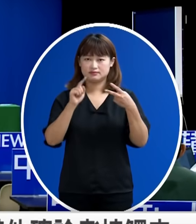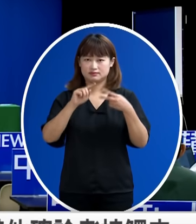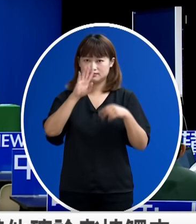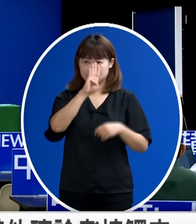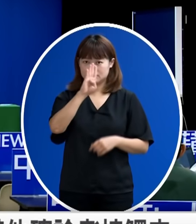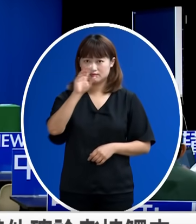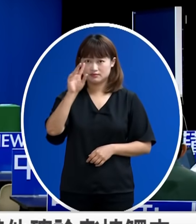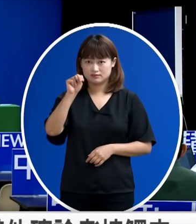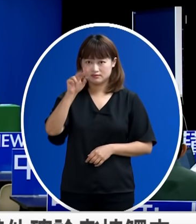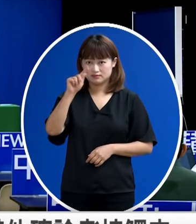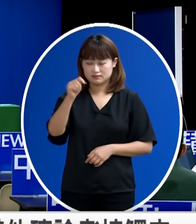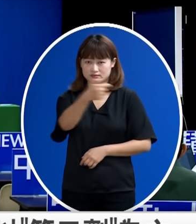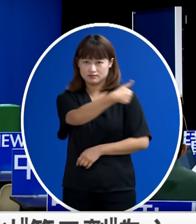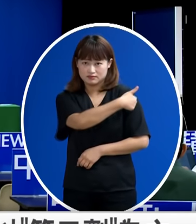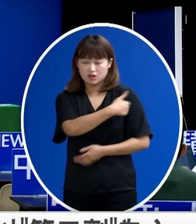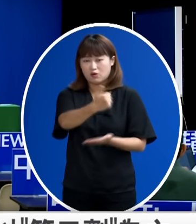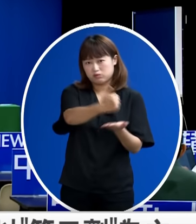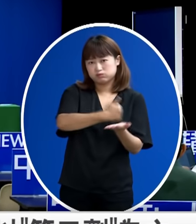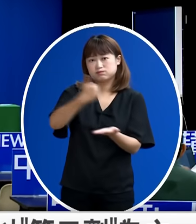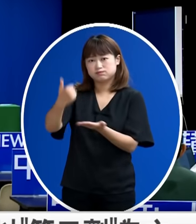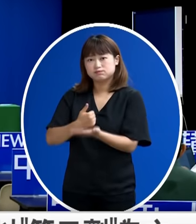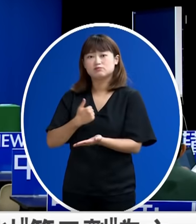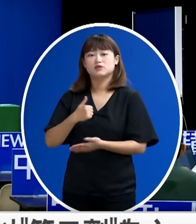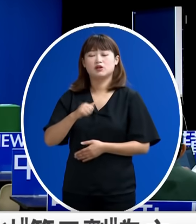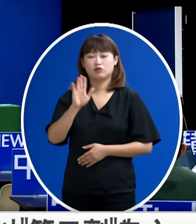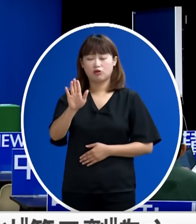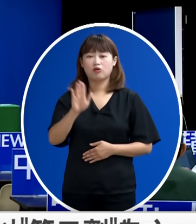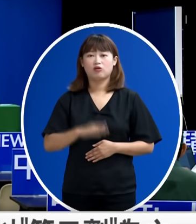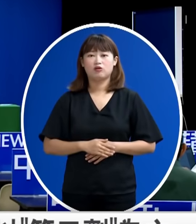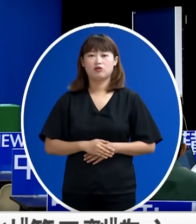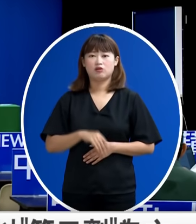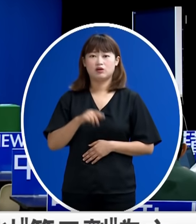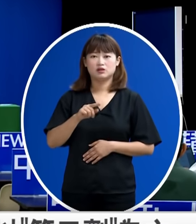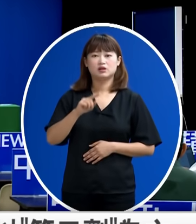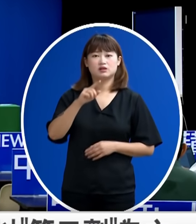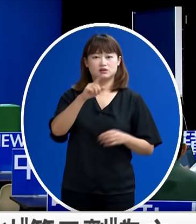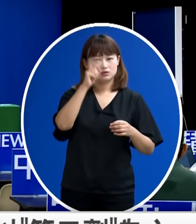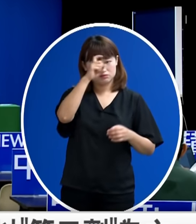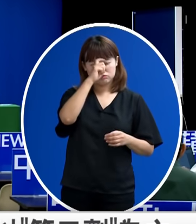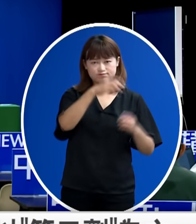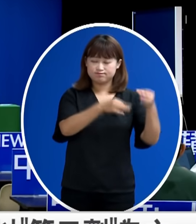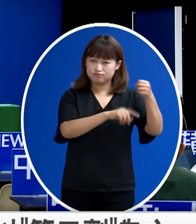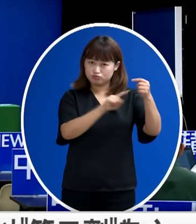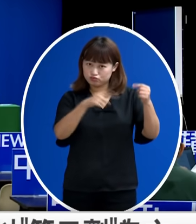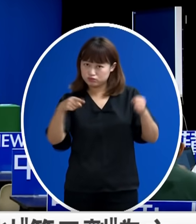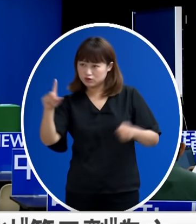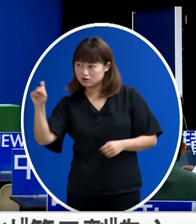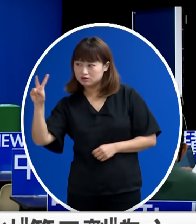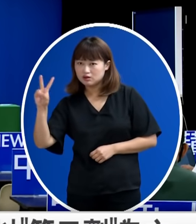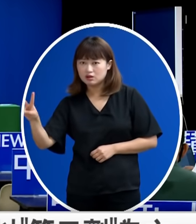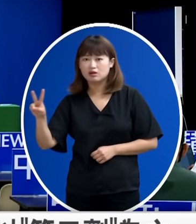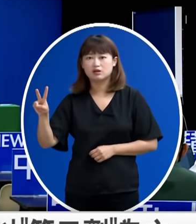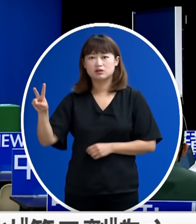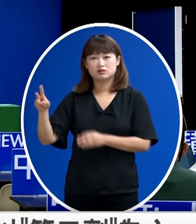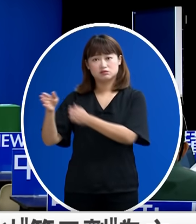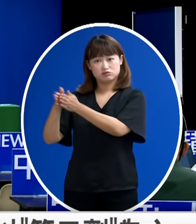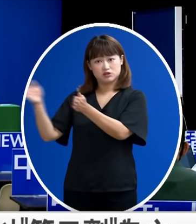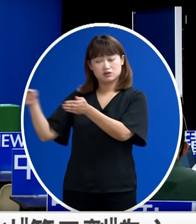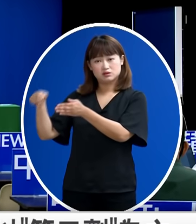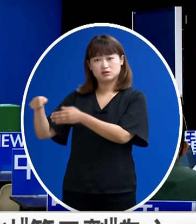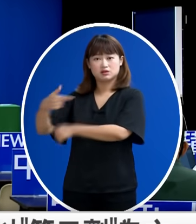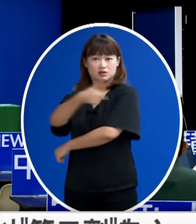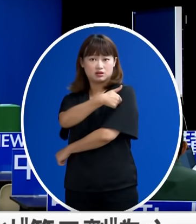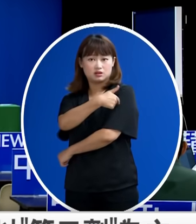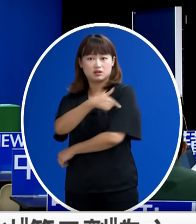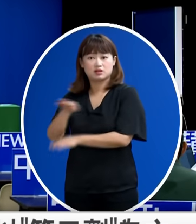跟莫德纳疫苗都已经到货了，那先前有提到说可能是第12期，预期10月22号来施打，那可不可以分享一下